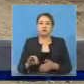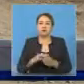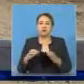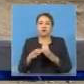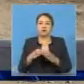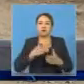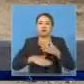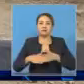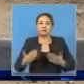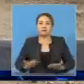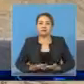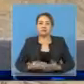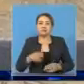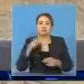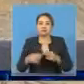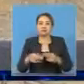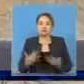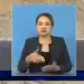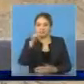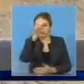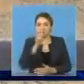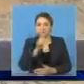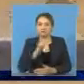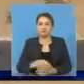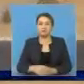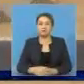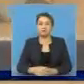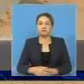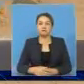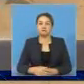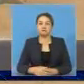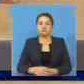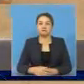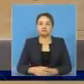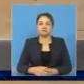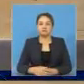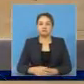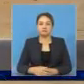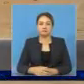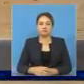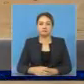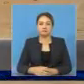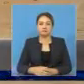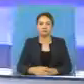готова порадовать сельчан и завершить работу в этом месяце. Владимир Федотов, Алия Таласова, Жанадиль Сагеев, телеканал Актобе.